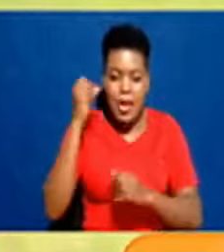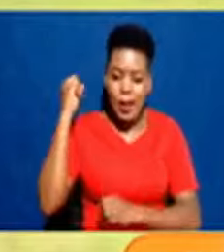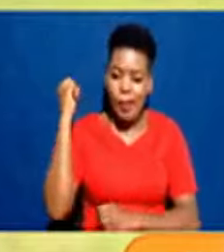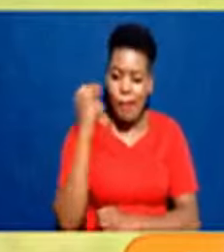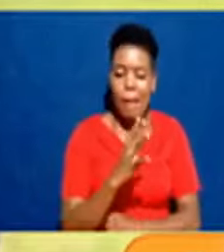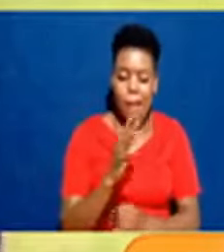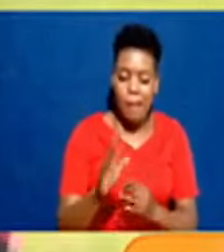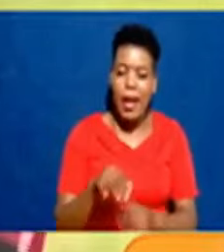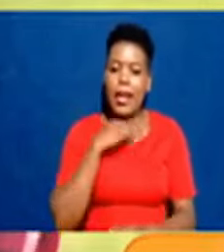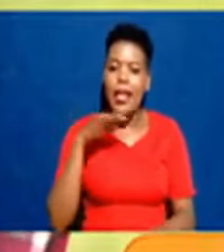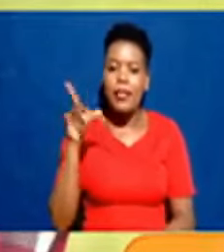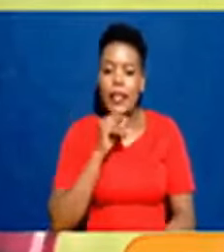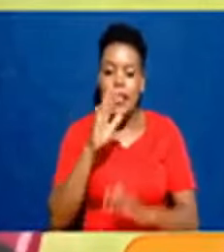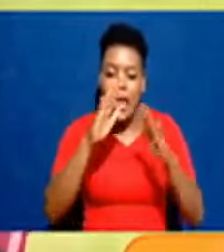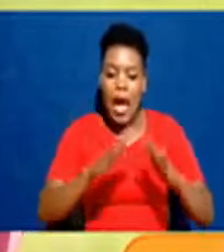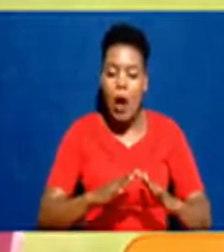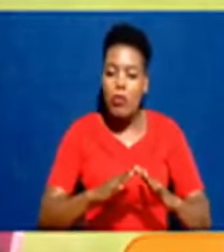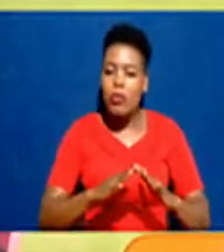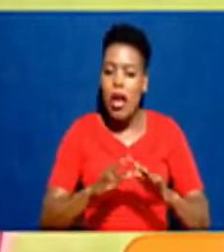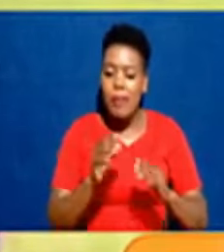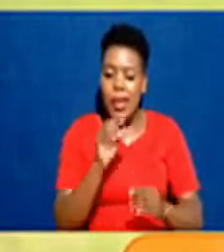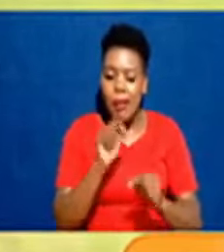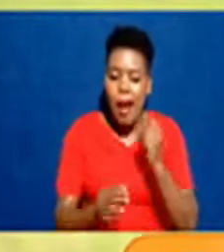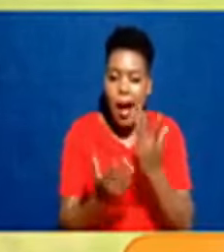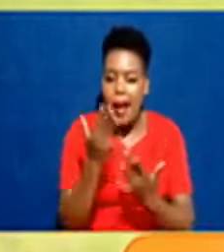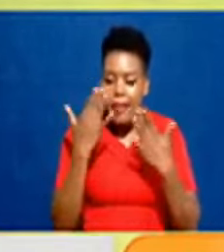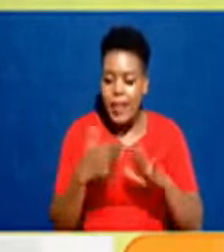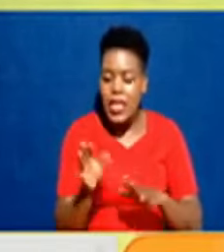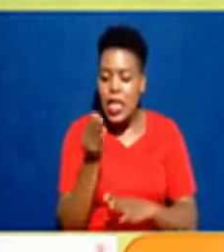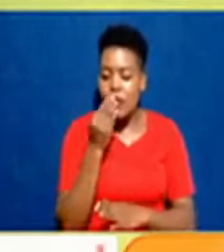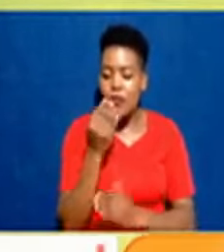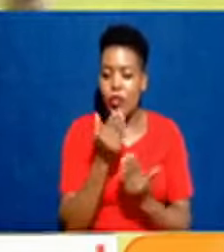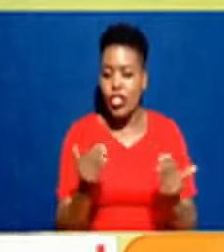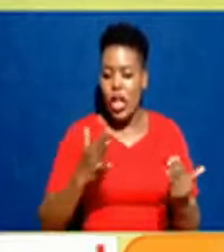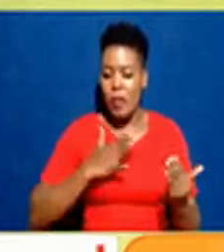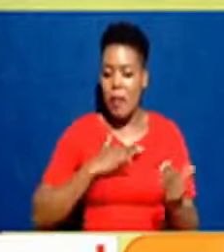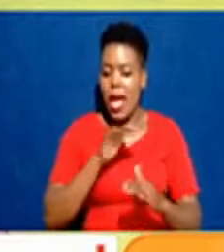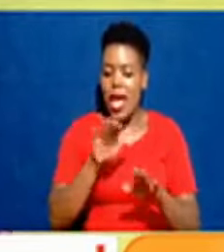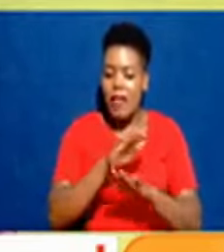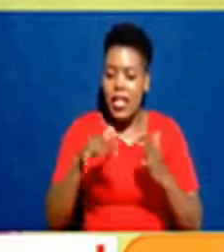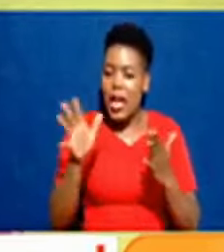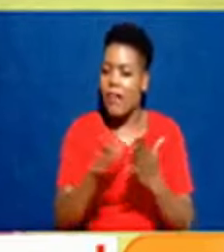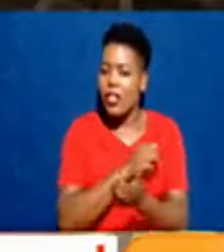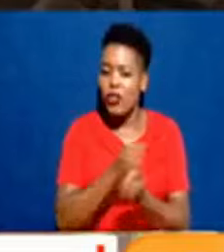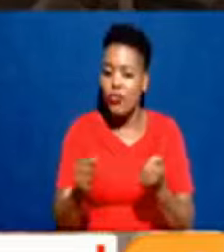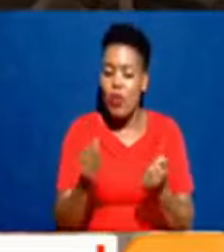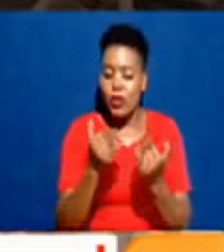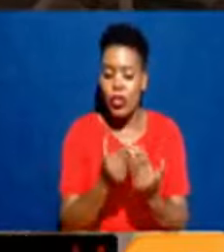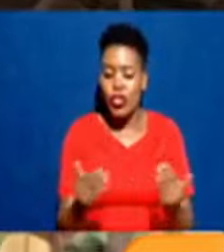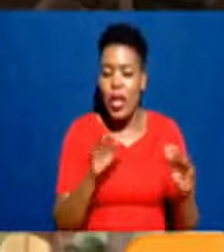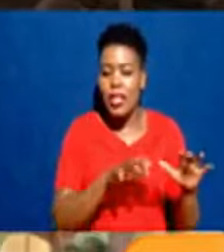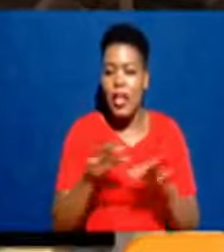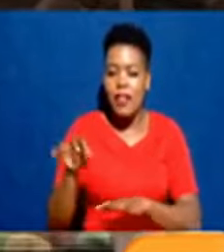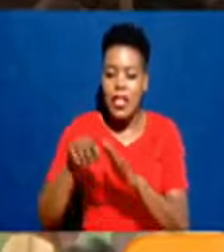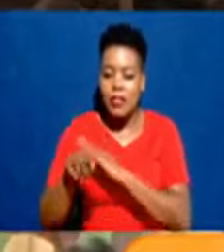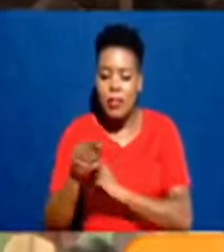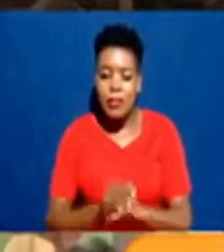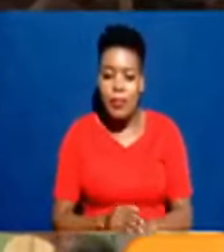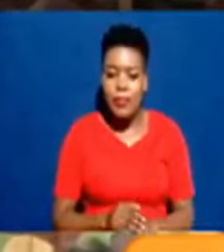mboga imebome imefiagwa, chakula ya watoto wetu imenini, watoto inasumbuka sahi. On the side